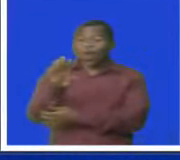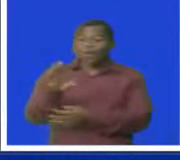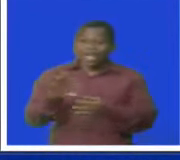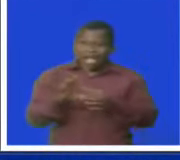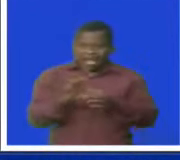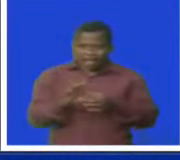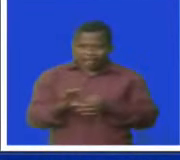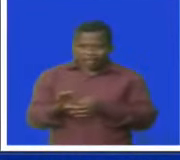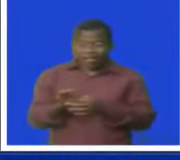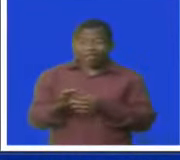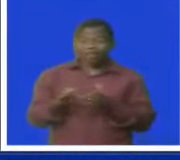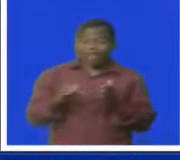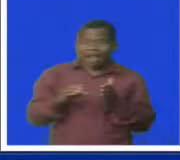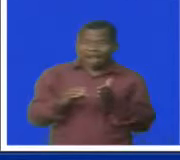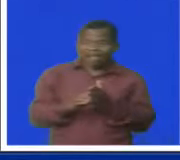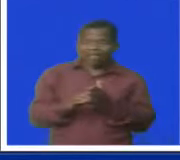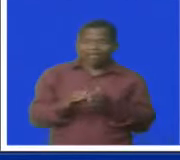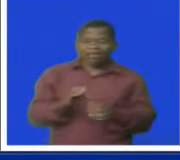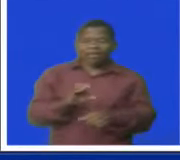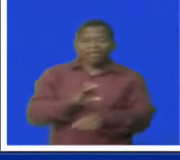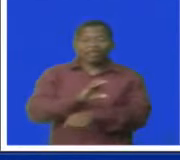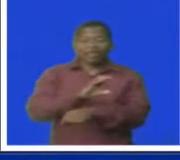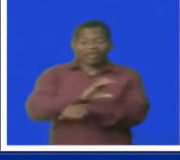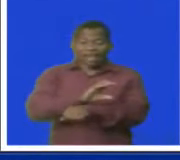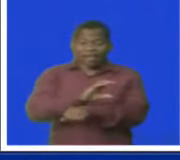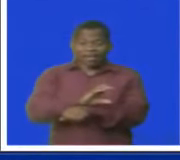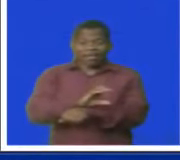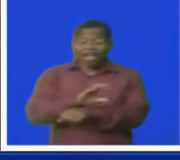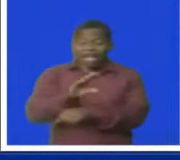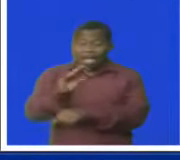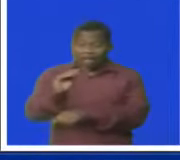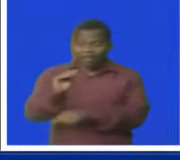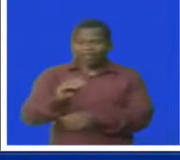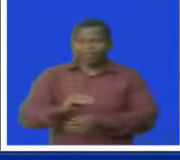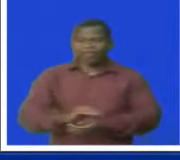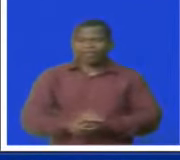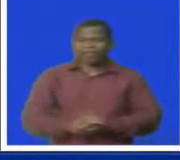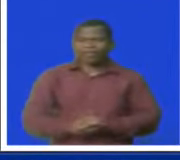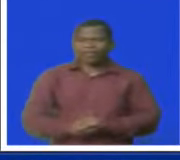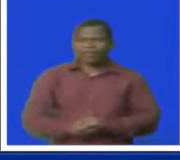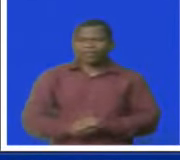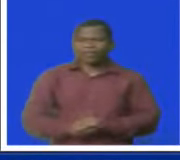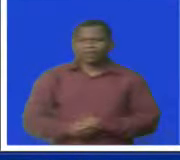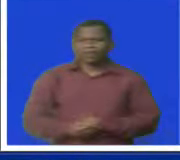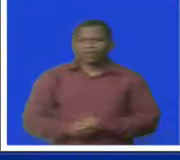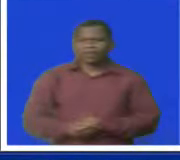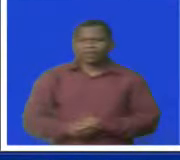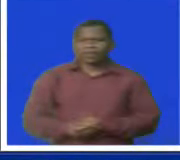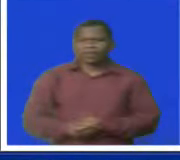yabakhona. Tindzabeni Eswatini TV kubika Themkosi Mavimbela FAVU kamanzini.